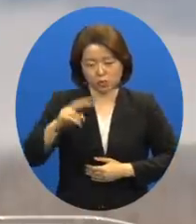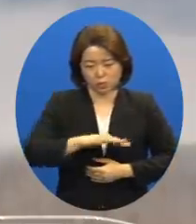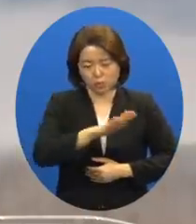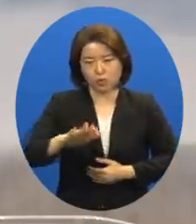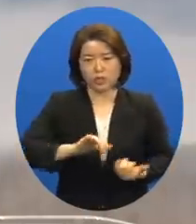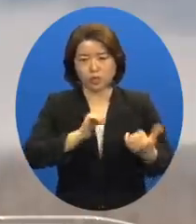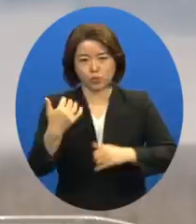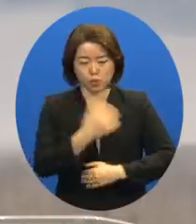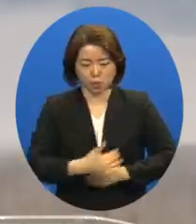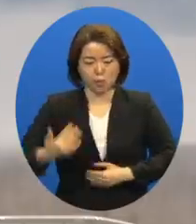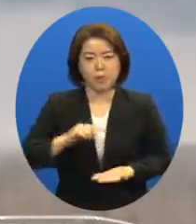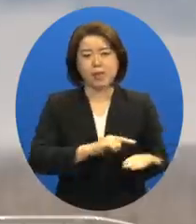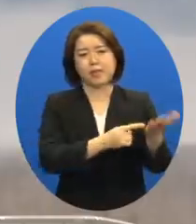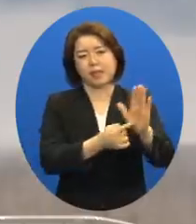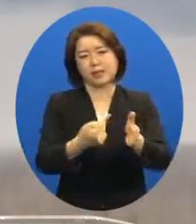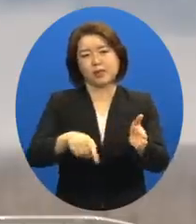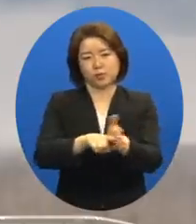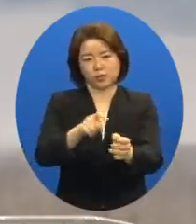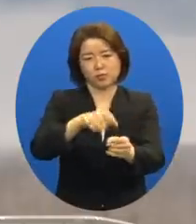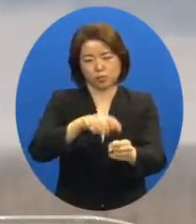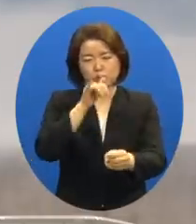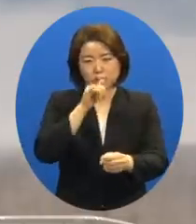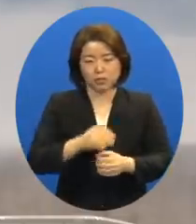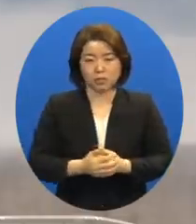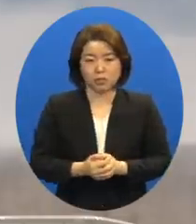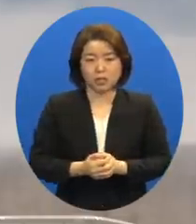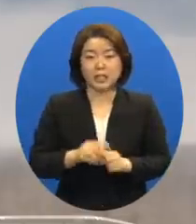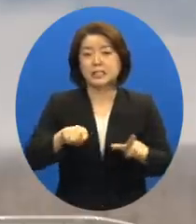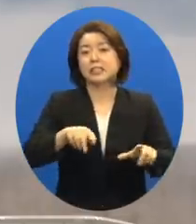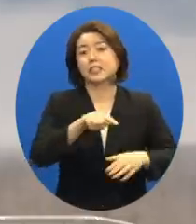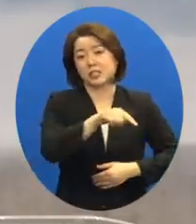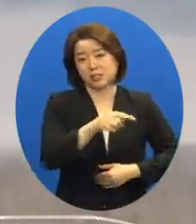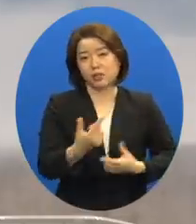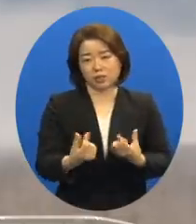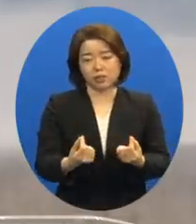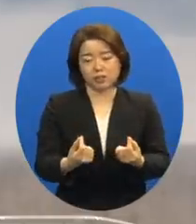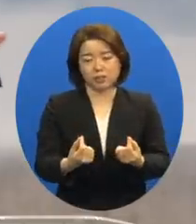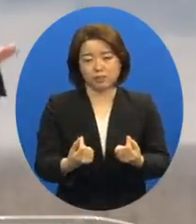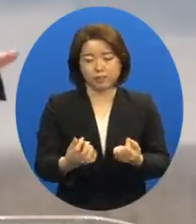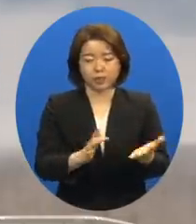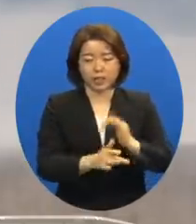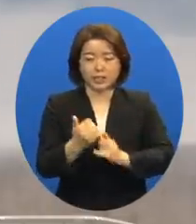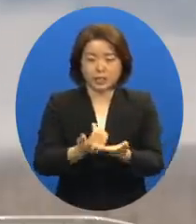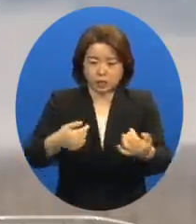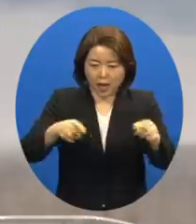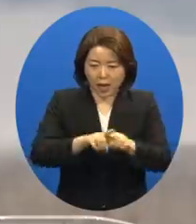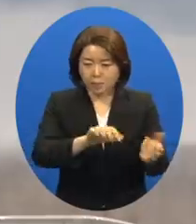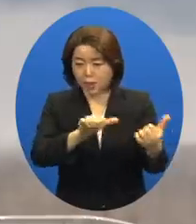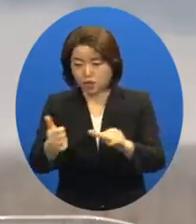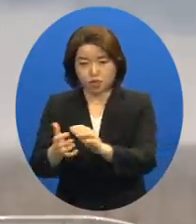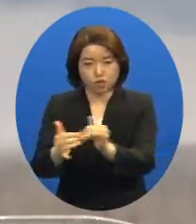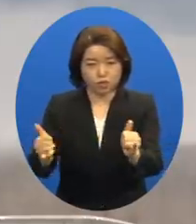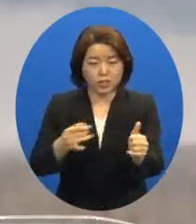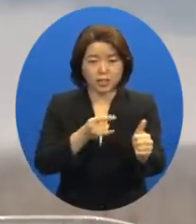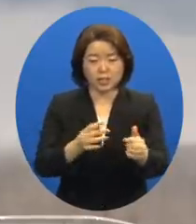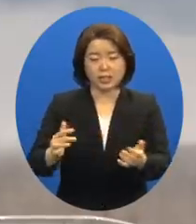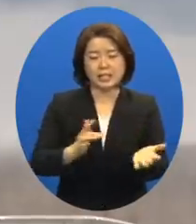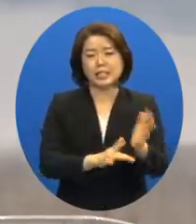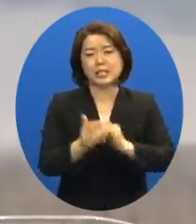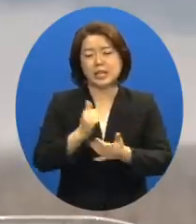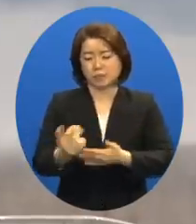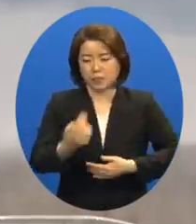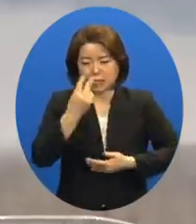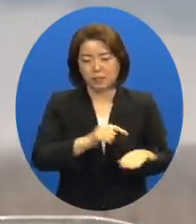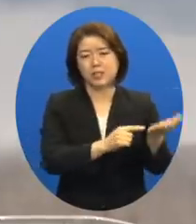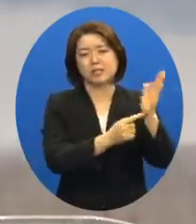육체에 나타나게 하려 함이라. 지금은 그런 때입니다. 예수님과 함께 죽는 자에게 예수님의 생명이